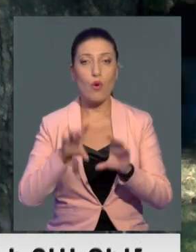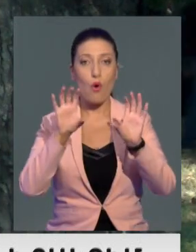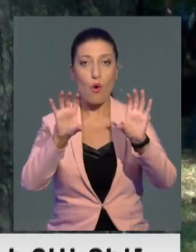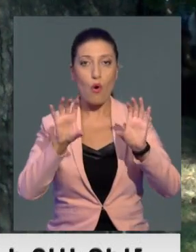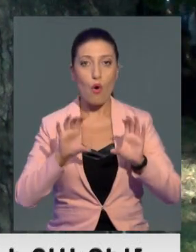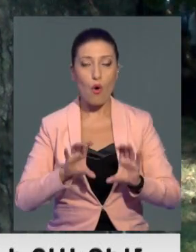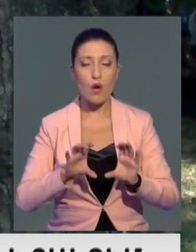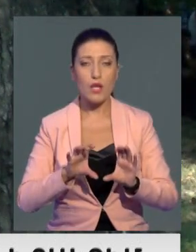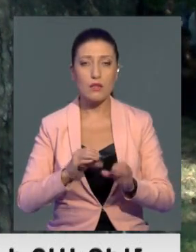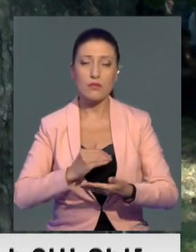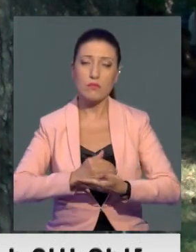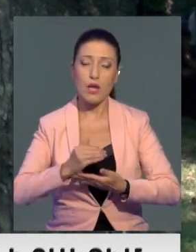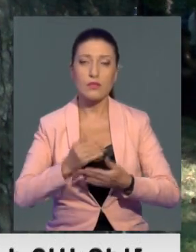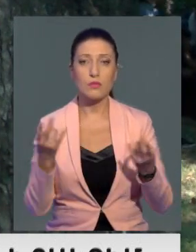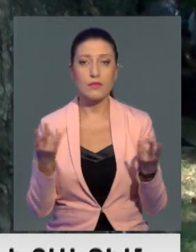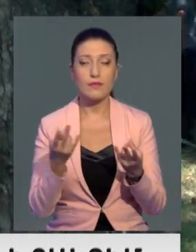օրենքը գերակա լինի։